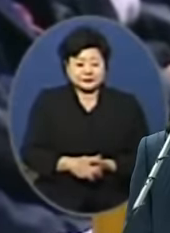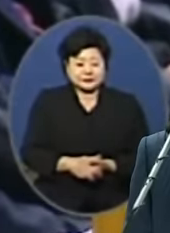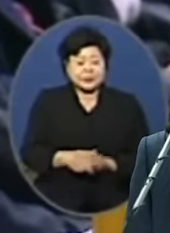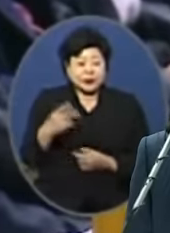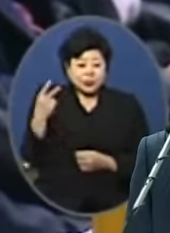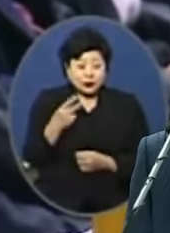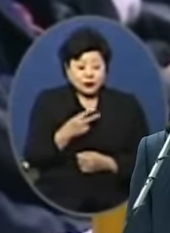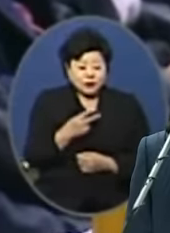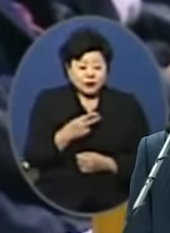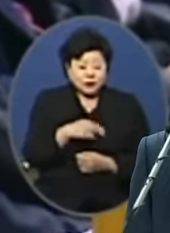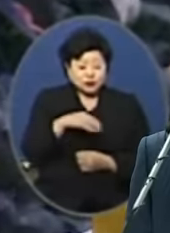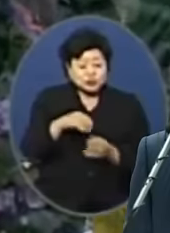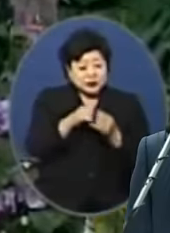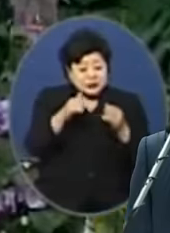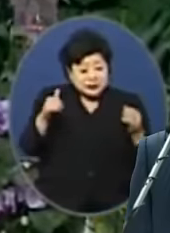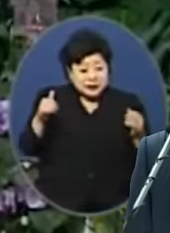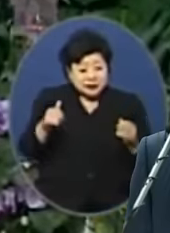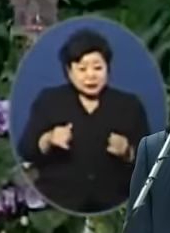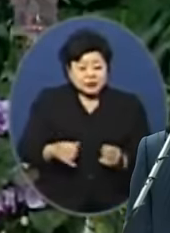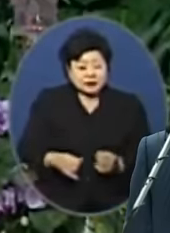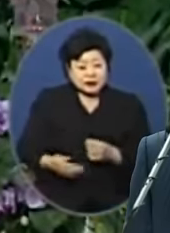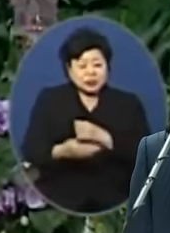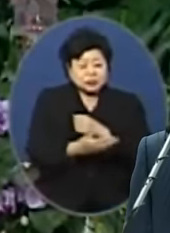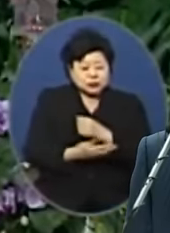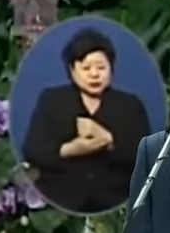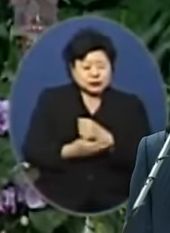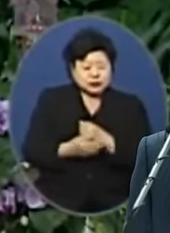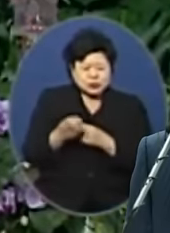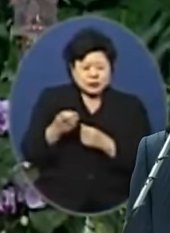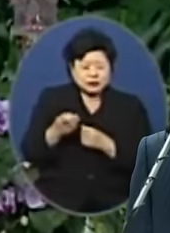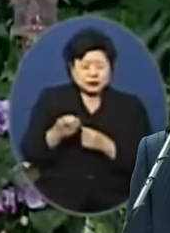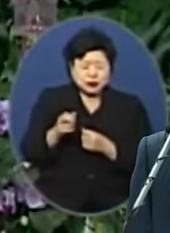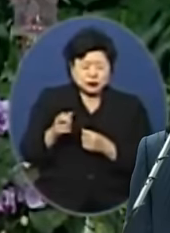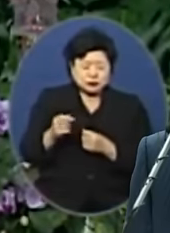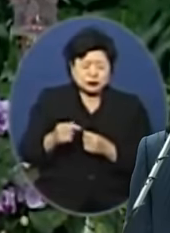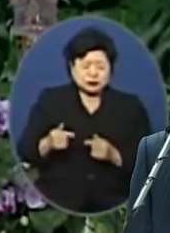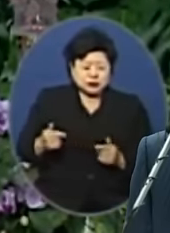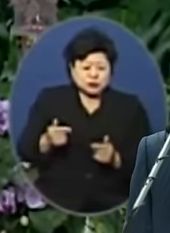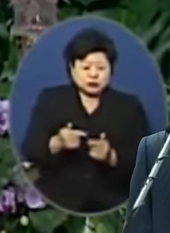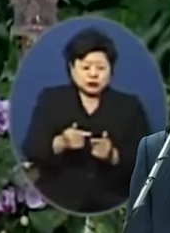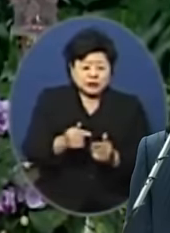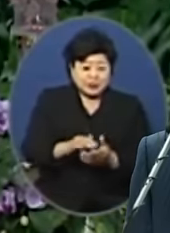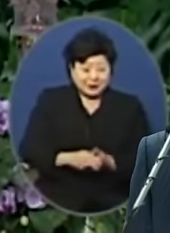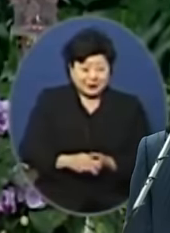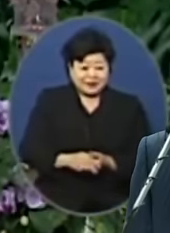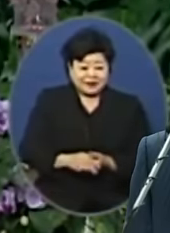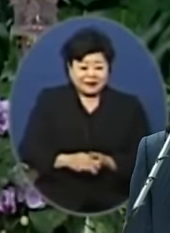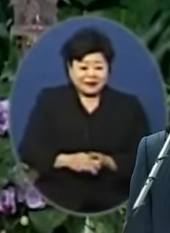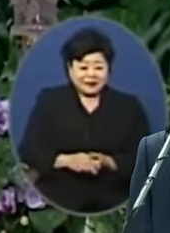게다가 주변 사람들은 수확량이 30%에서 50% 줄었습니다.